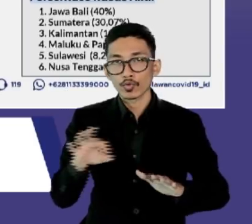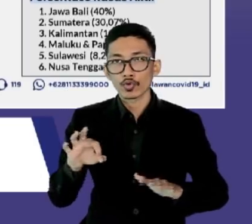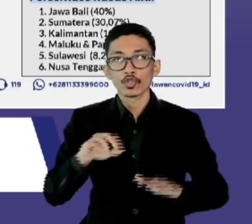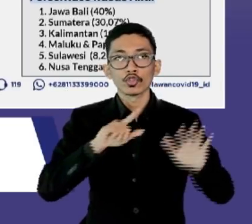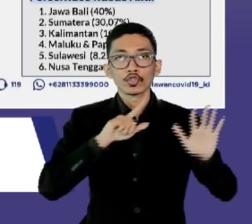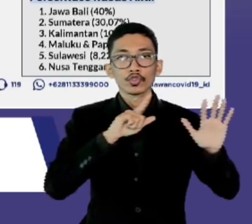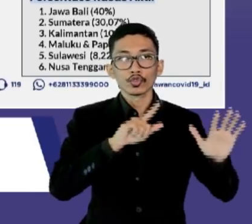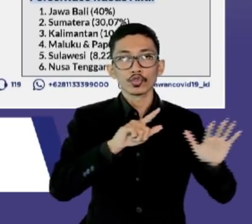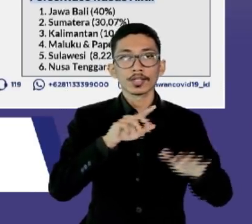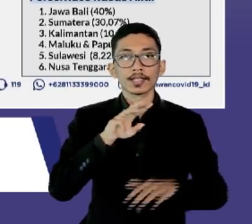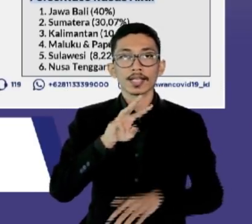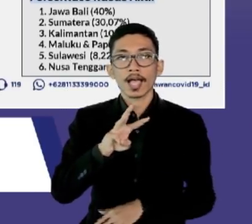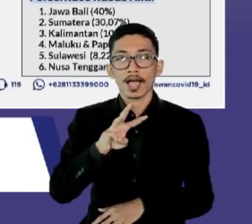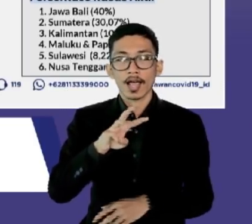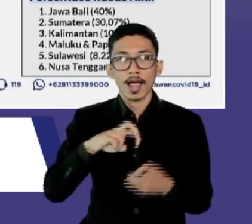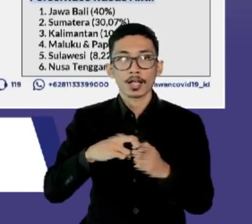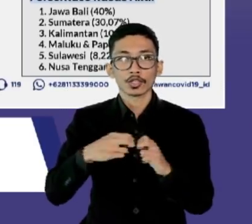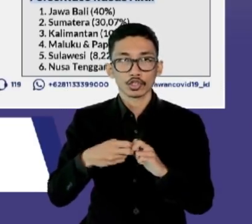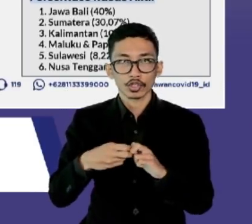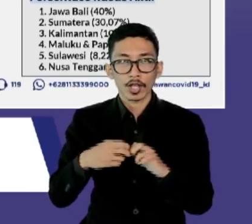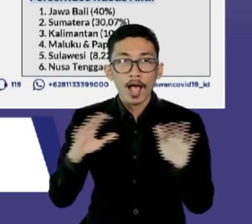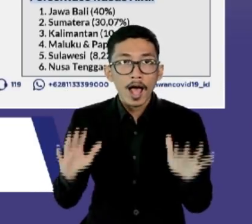206.743 kasus atau